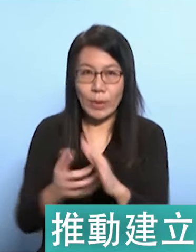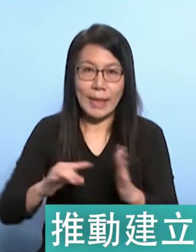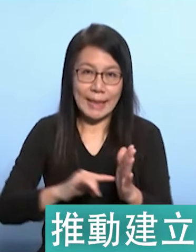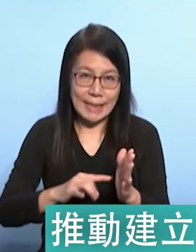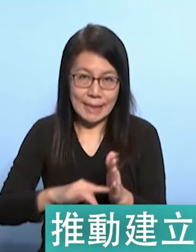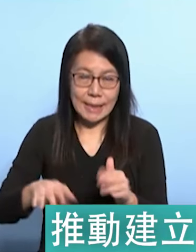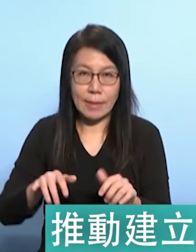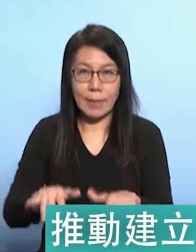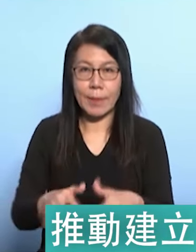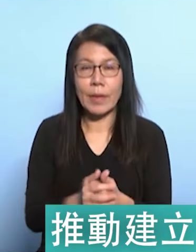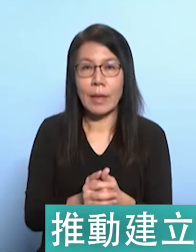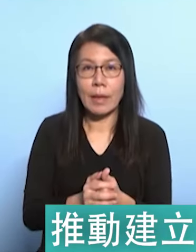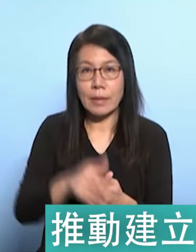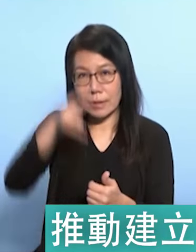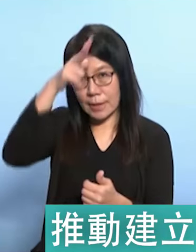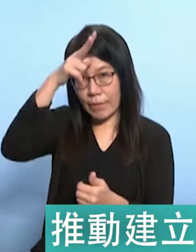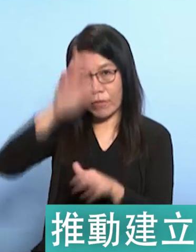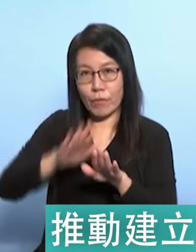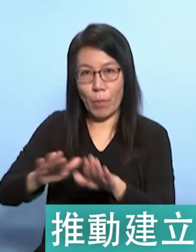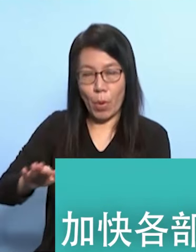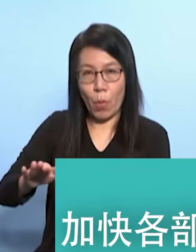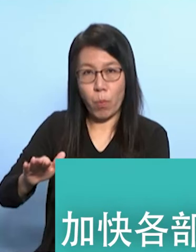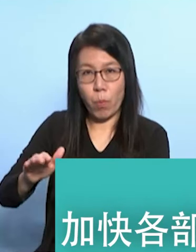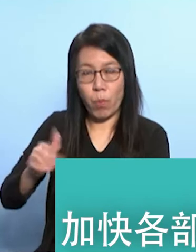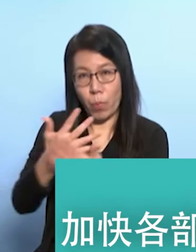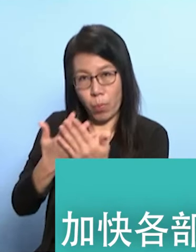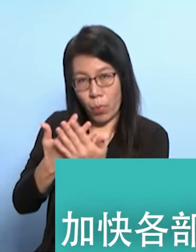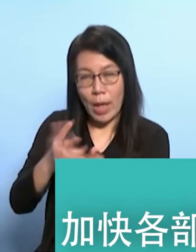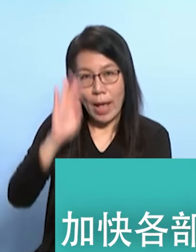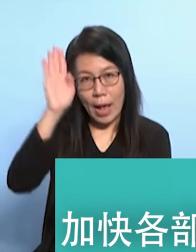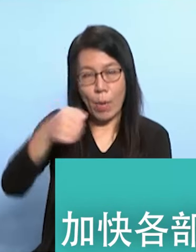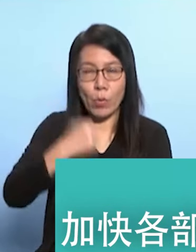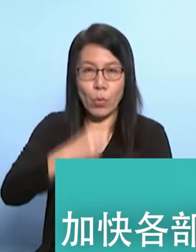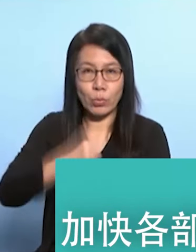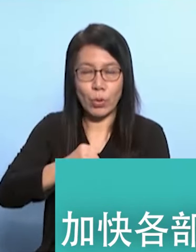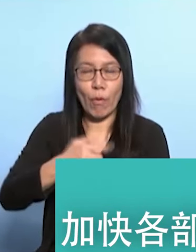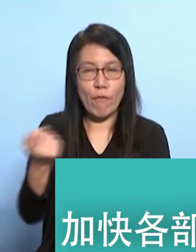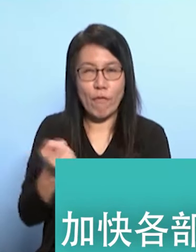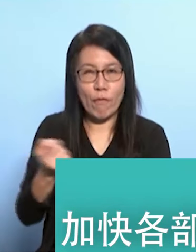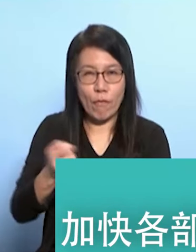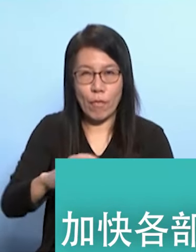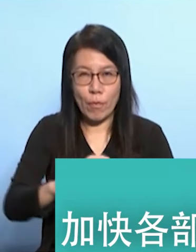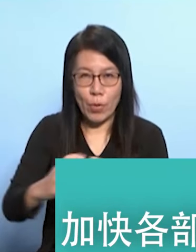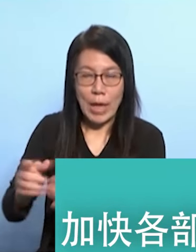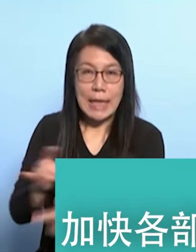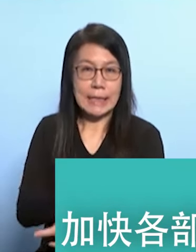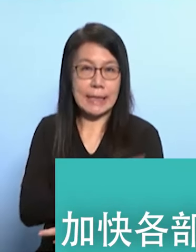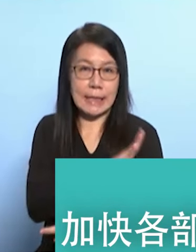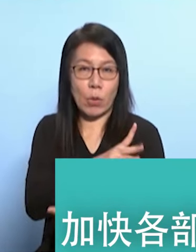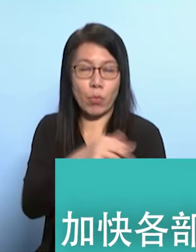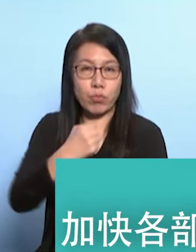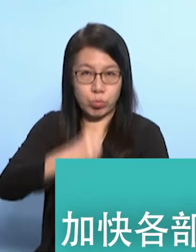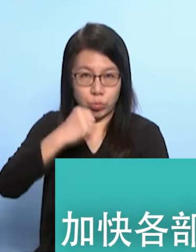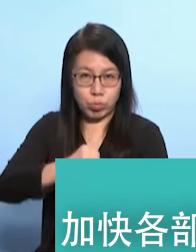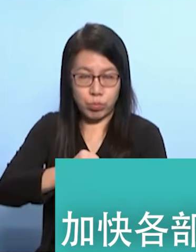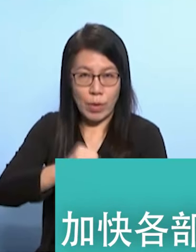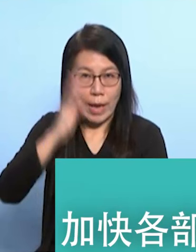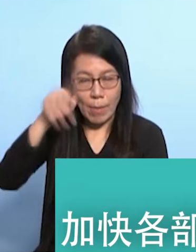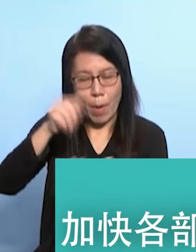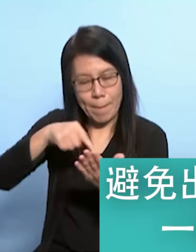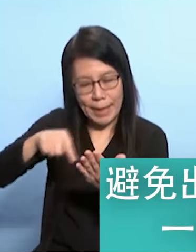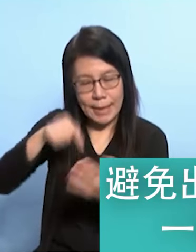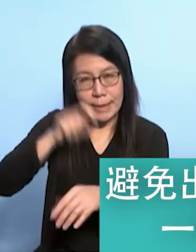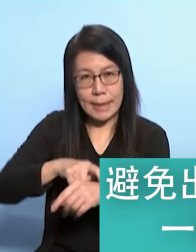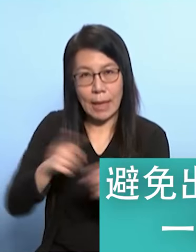子政府服務平台，理順工作流程，加快各部門的自動化工序，壓縮審批時